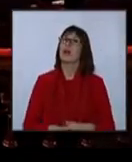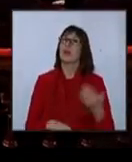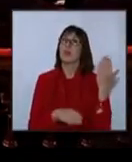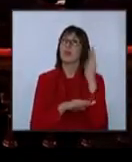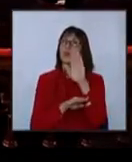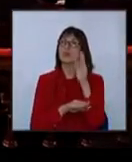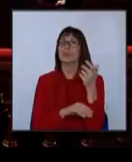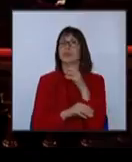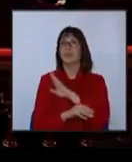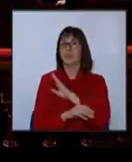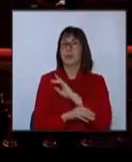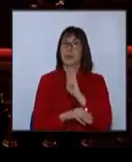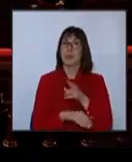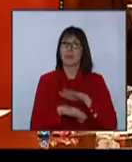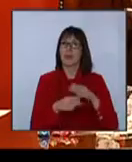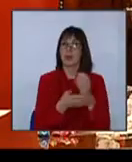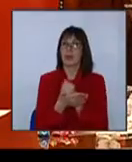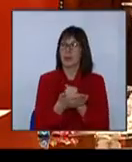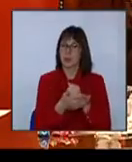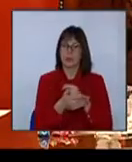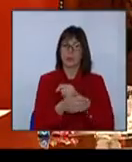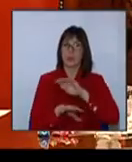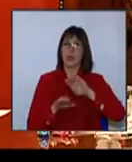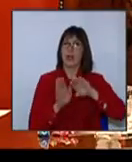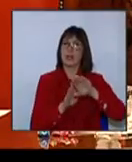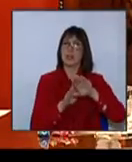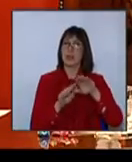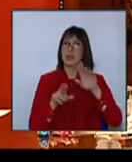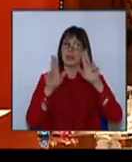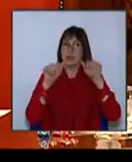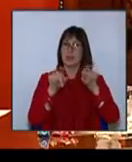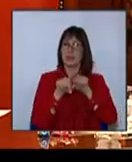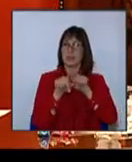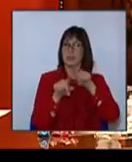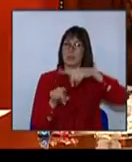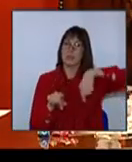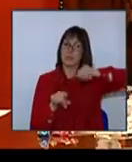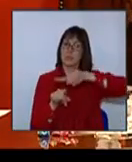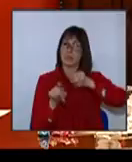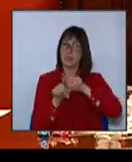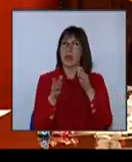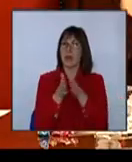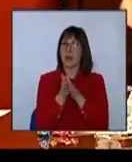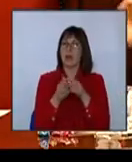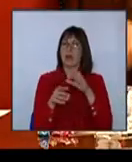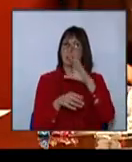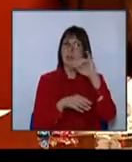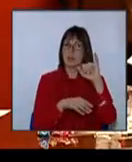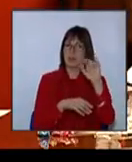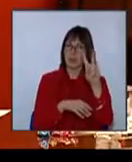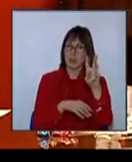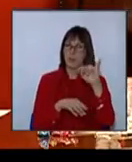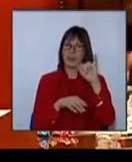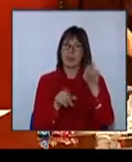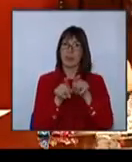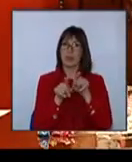Vic per Tots, Esquerra Som Vic, en nom del col·lectiu Perquè no ens fotin el tren i subscrita també per Convergència i Unió i PSC per exigir la racionalització